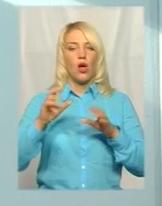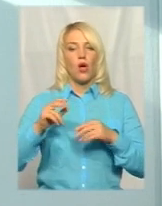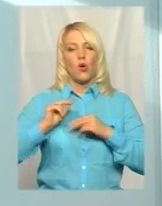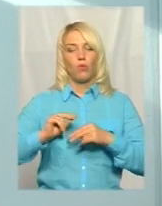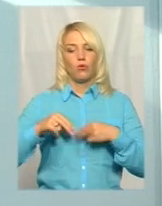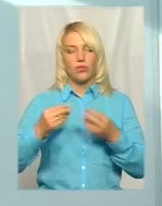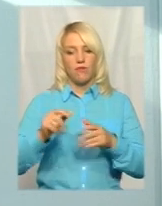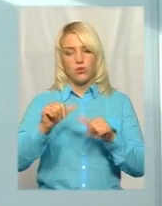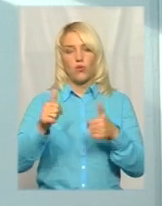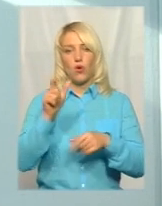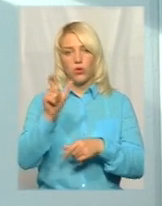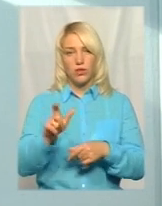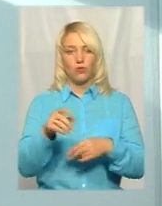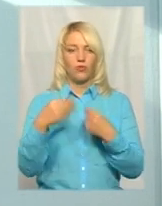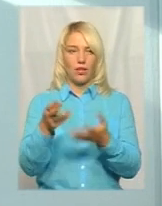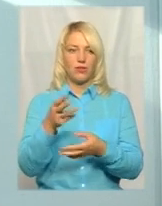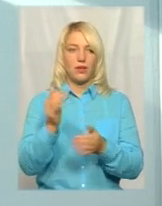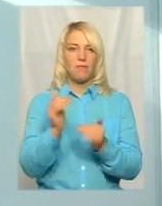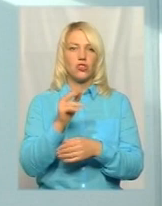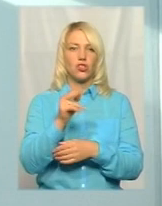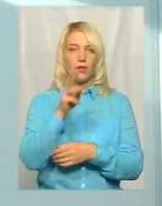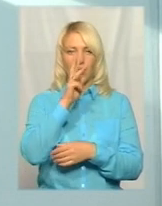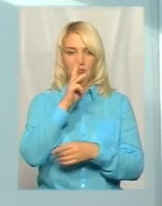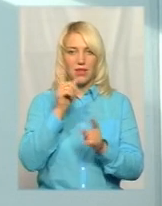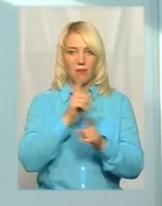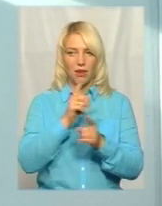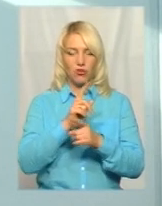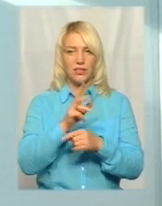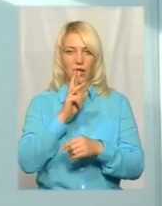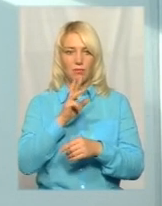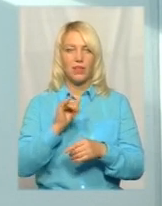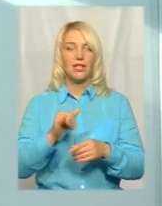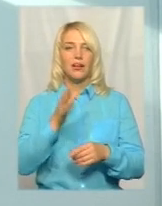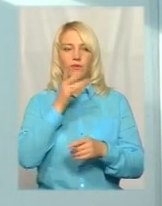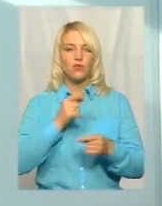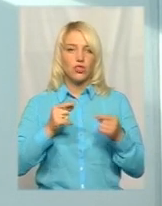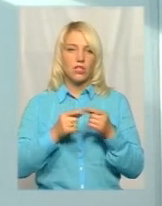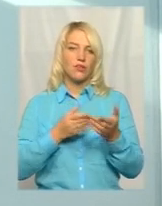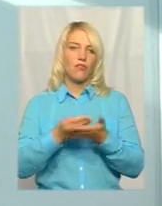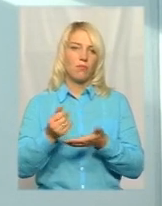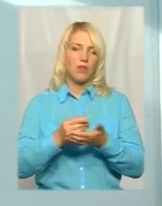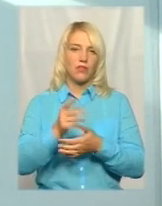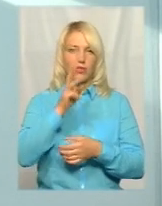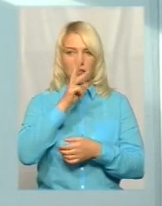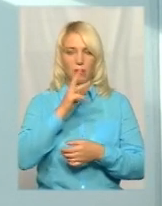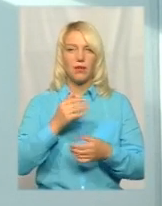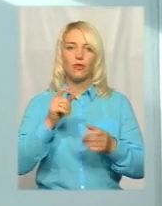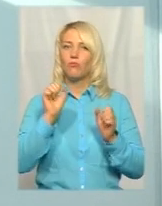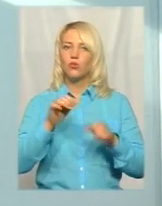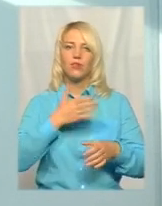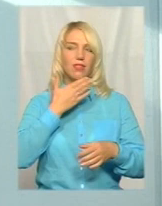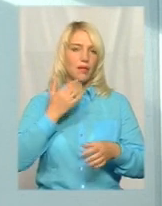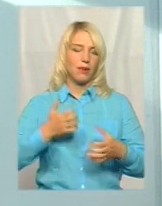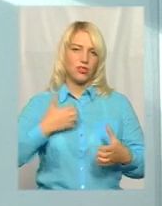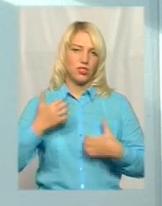платить їй мінімальну заробітну, ну, не нижче мінімальної заробітної плати, знову ж таки, і своєчасно виплачує заробітну плату, то йому можна не переживати за те,